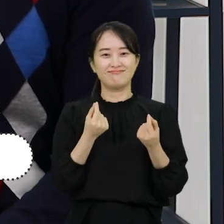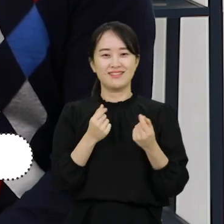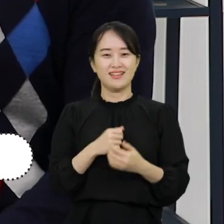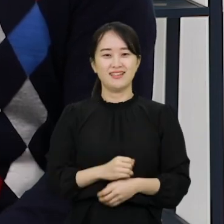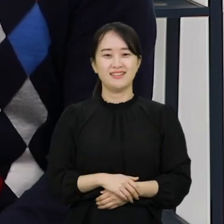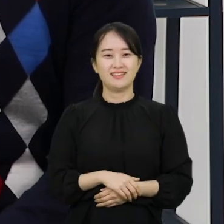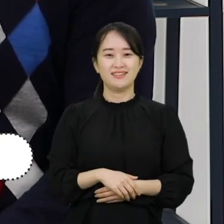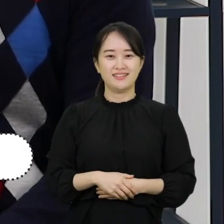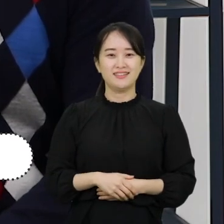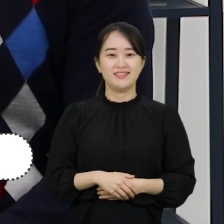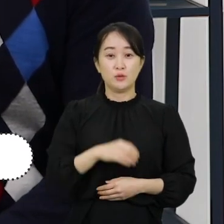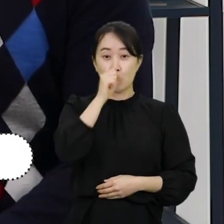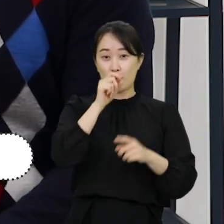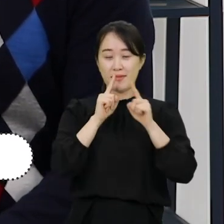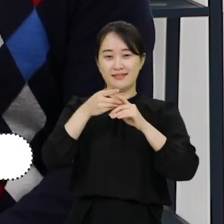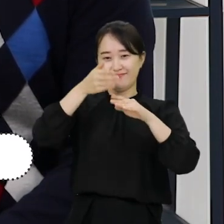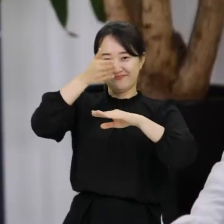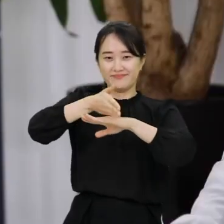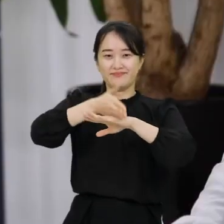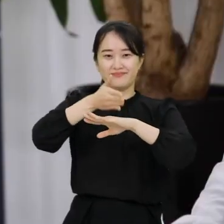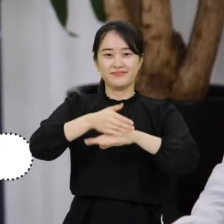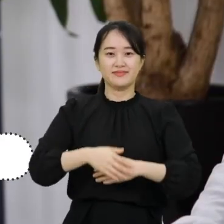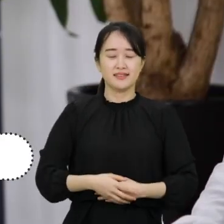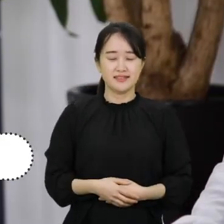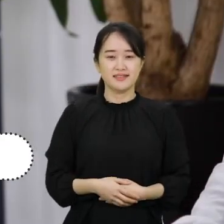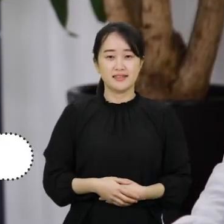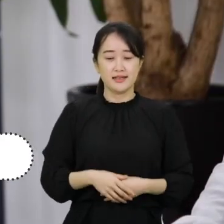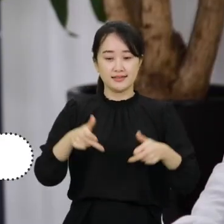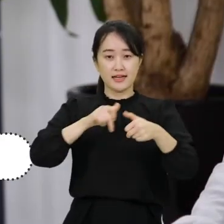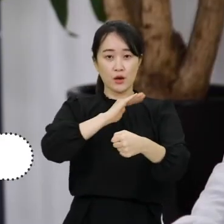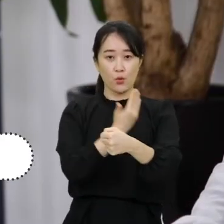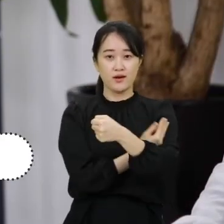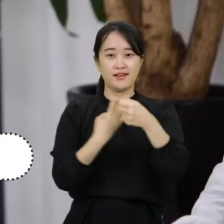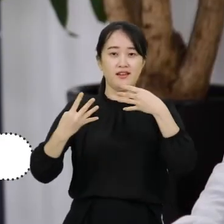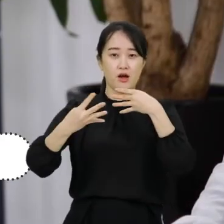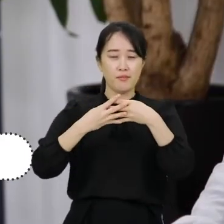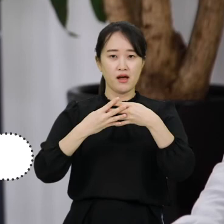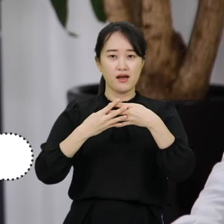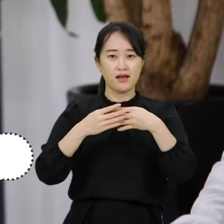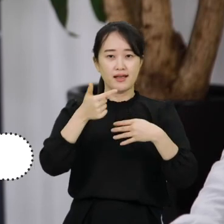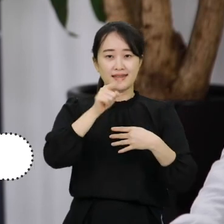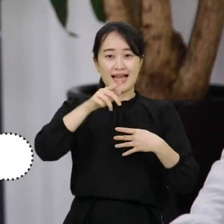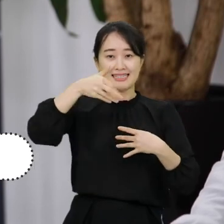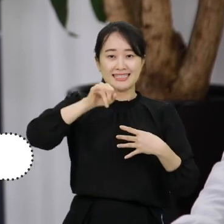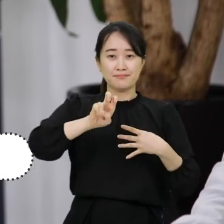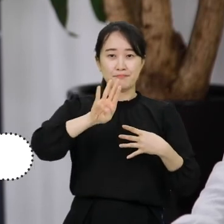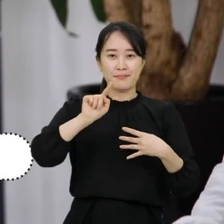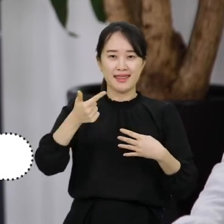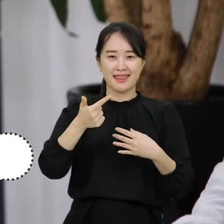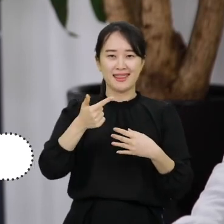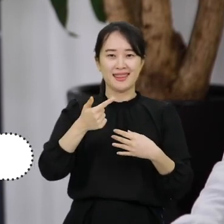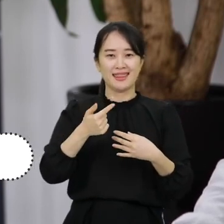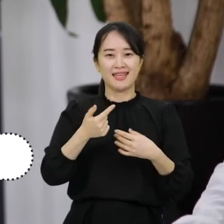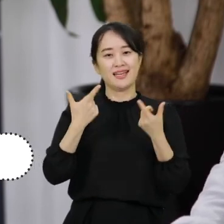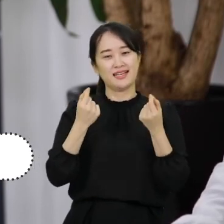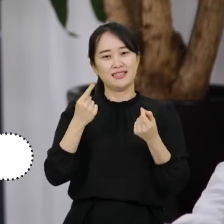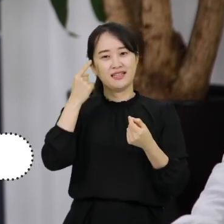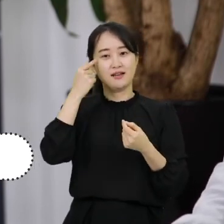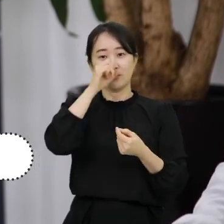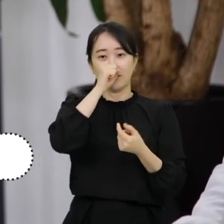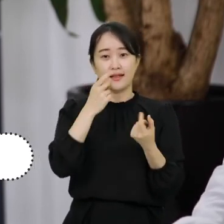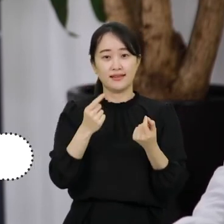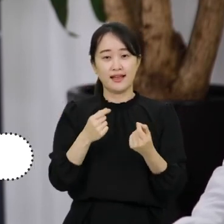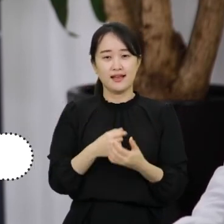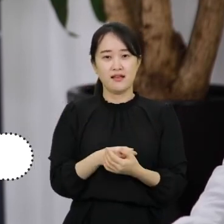시간이었습니다. 좋은 말씀 감사합니다. 근데 이 장애인 권리 협약을 나침반과 같이 생각해